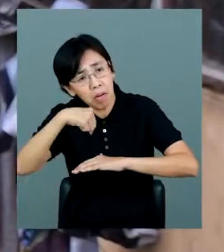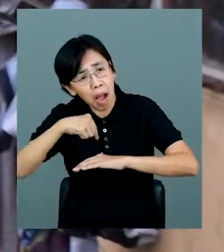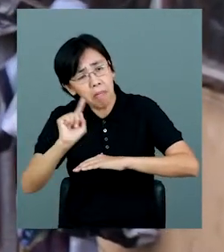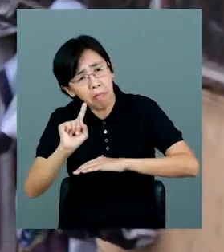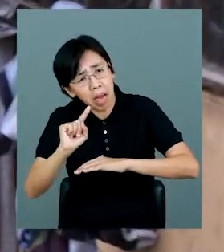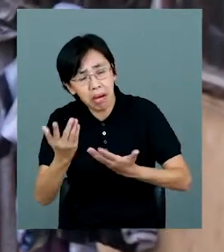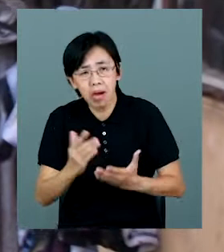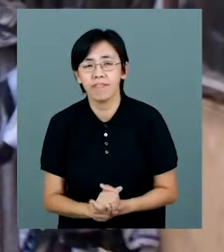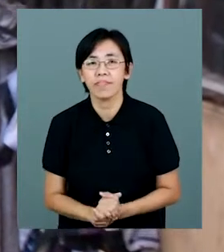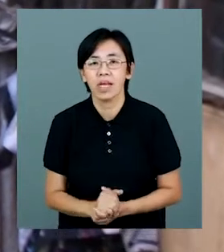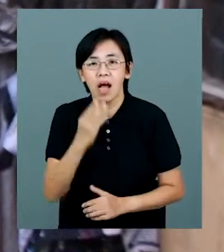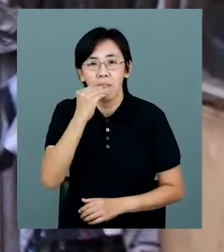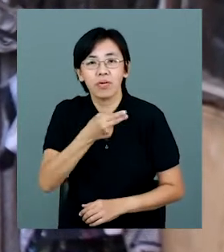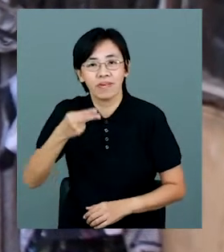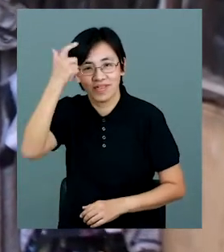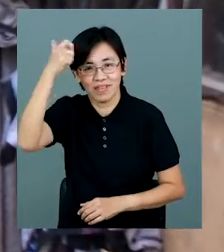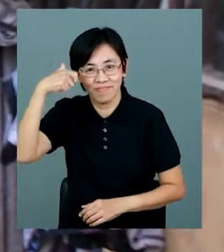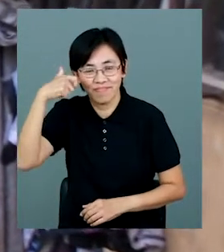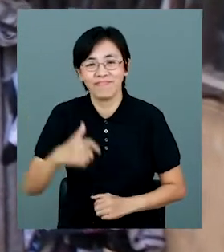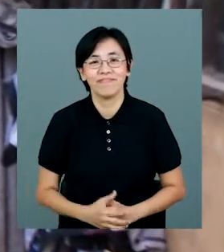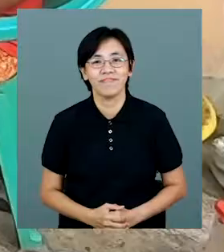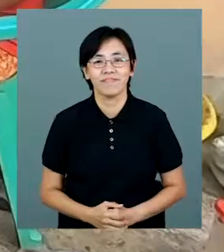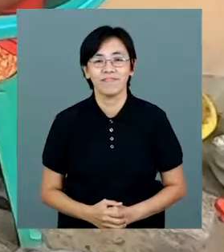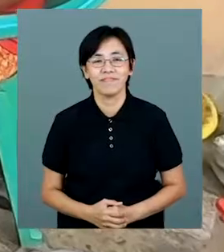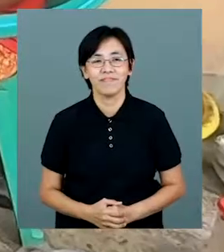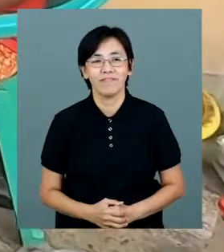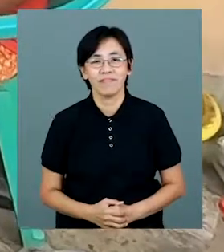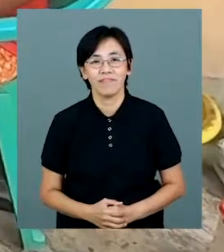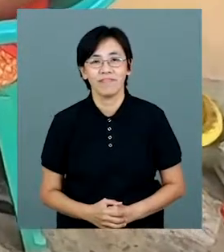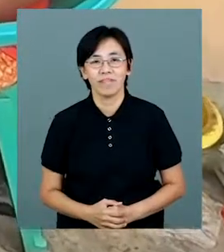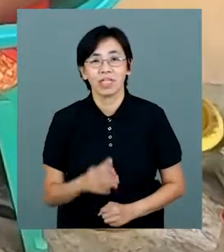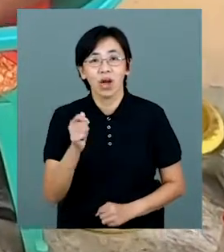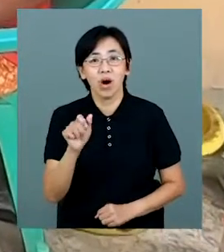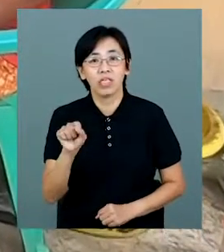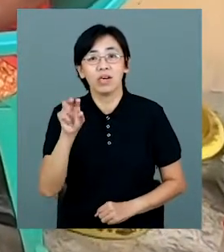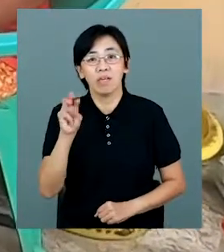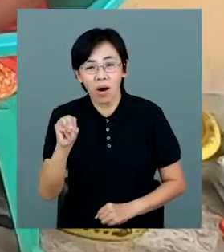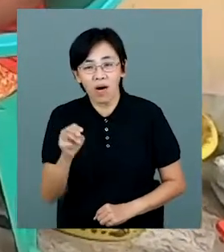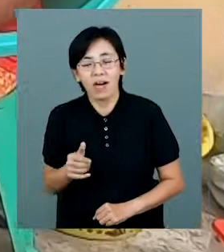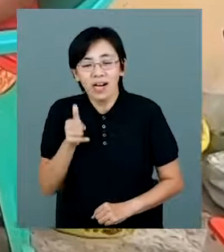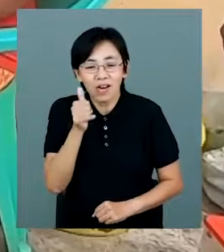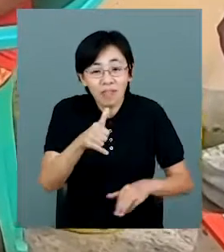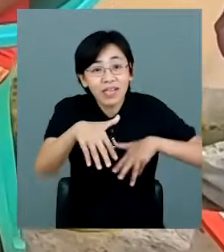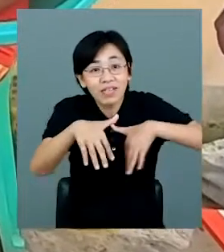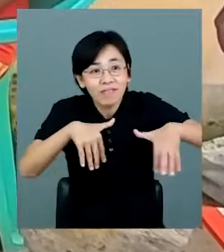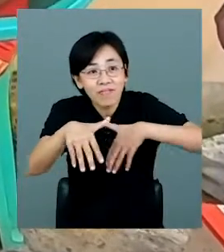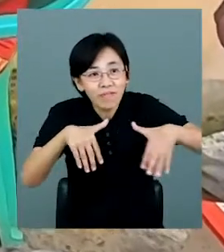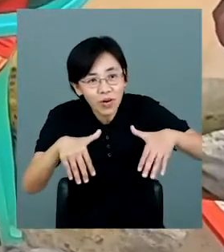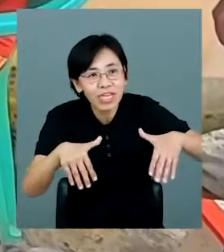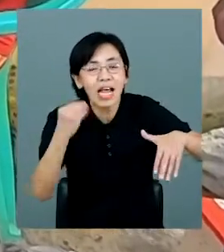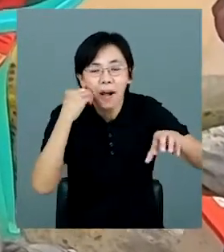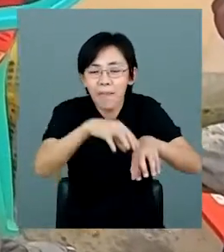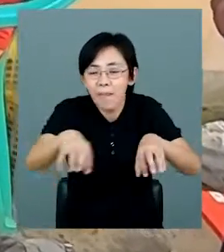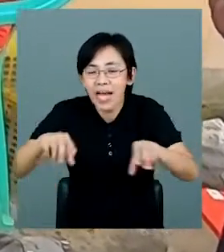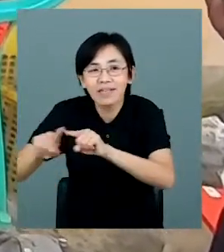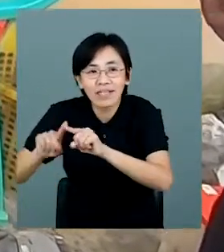ฝั่งนี้เอาเรื่องอย่างนี้มาตั้งมาเช็ค ปกติที่เราเห็นอสม.ลงพื้นที่โดยทั่วไป